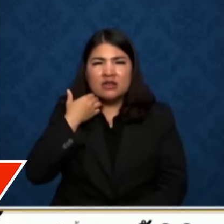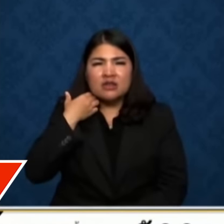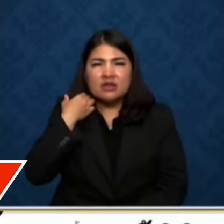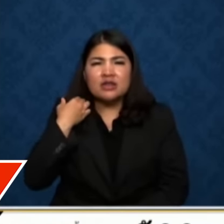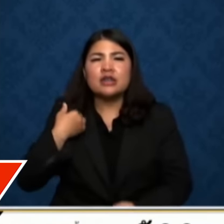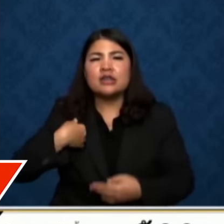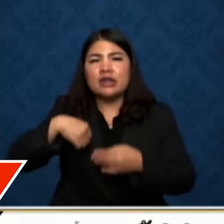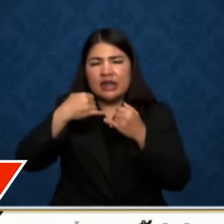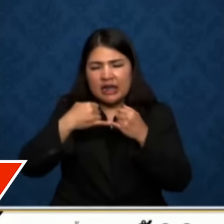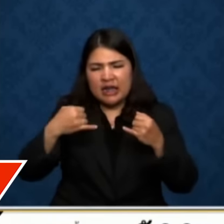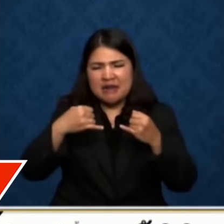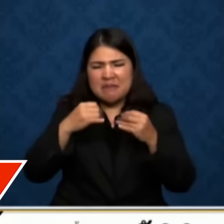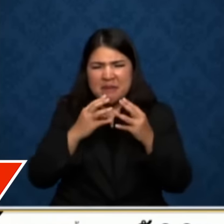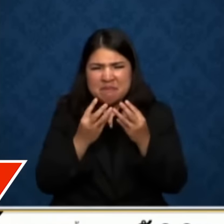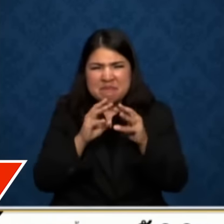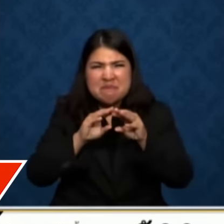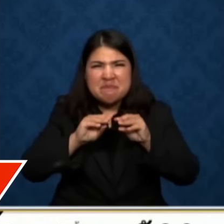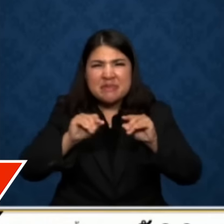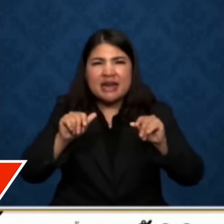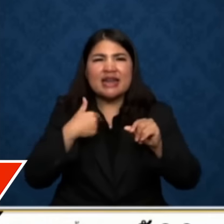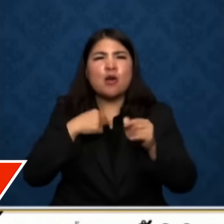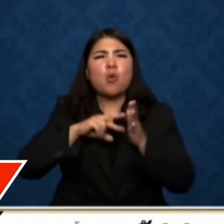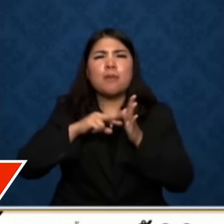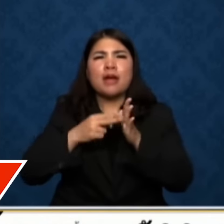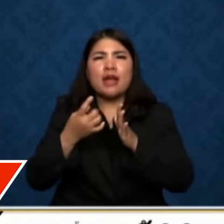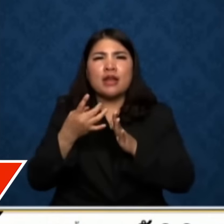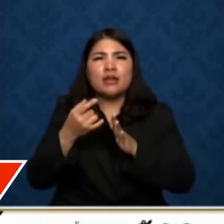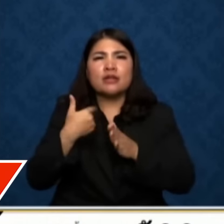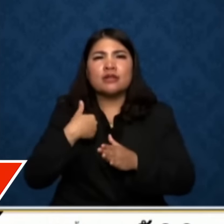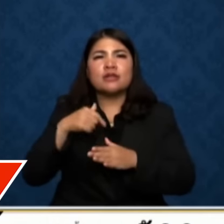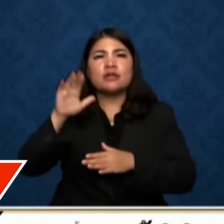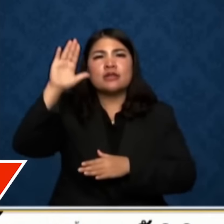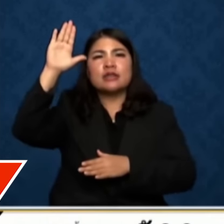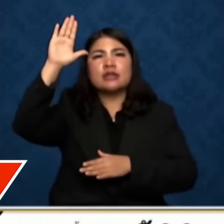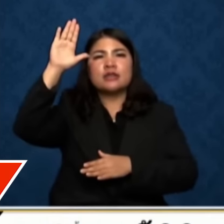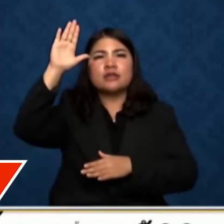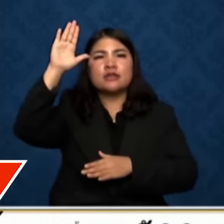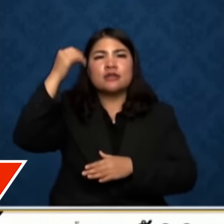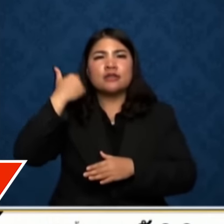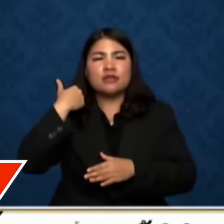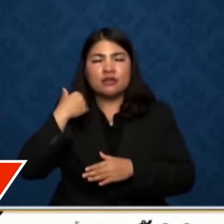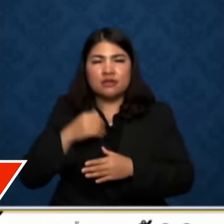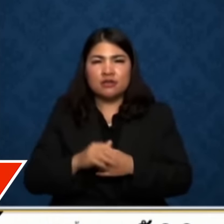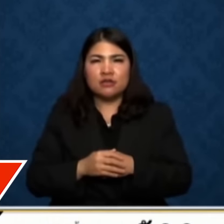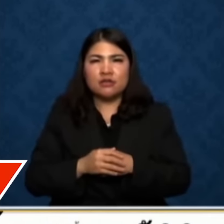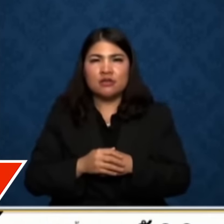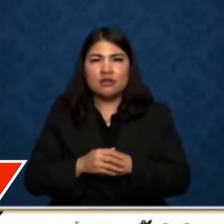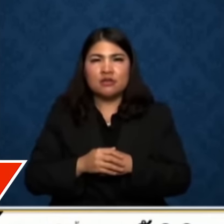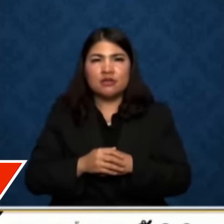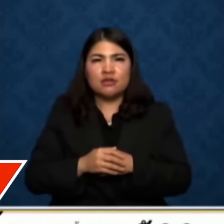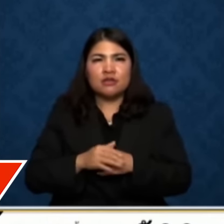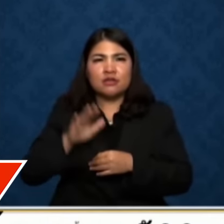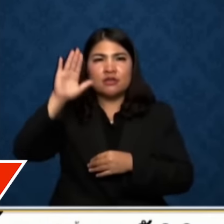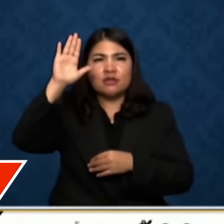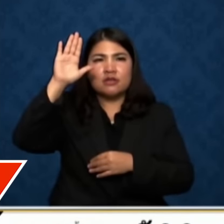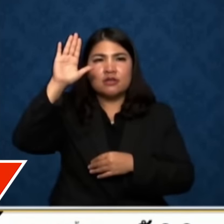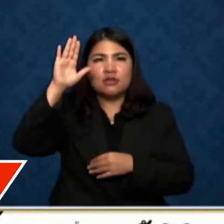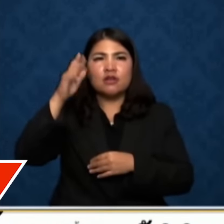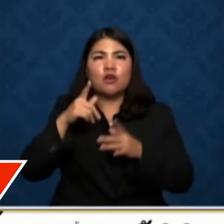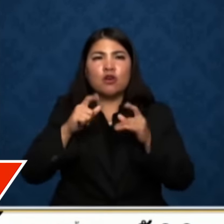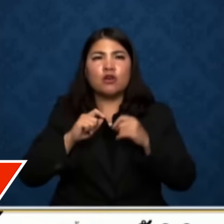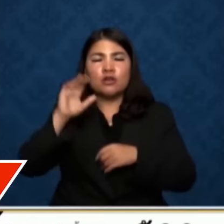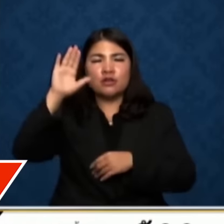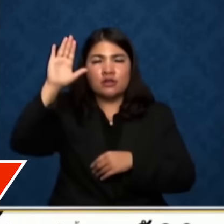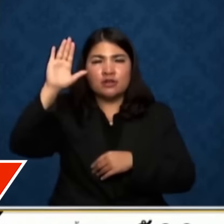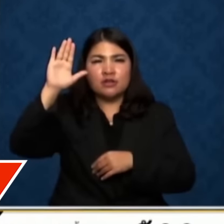ครับข้อเท็จจริงตรงนี้เนี่ยต้องชี้ให้ท่านรัฐมนตรีเพิ่มเติมครับว่าเฮ้ยทำไมเราถึงต้องมานั่งเจาะ